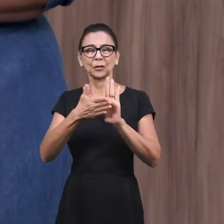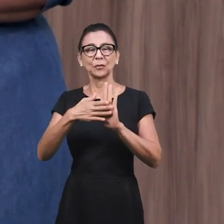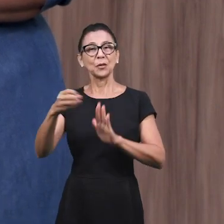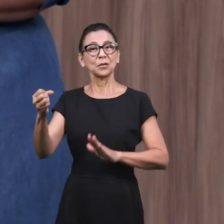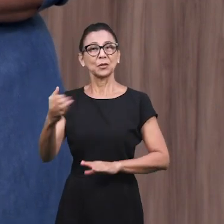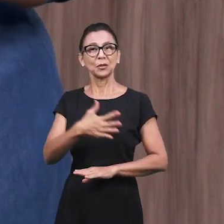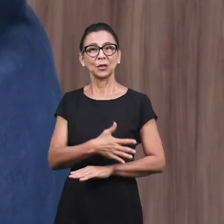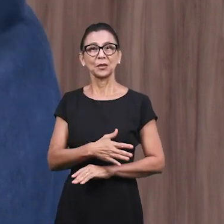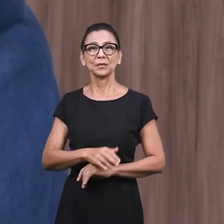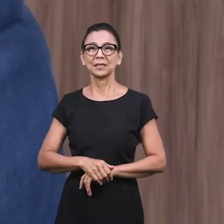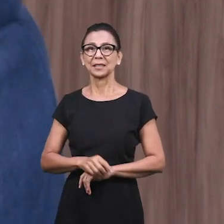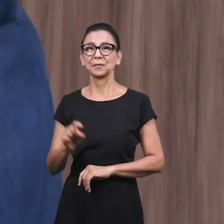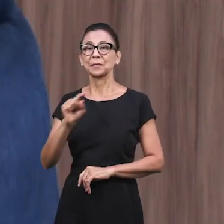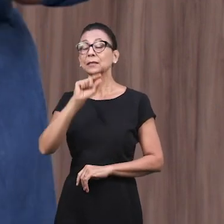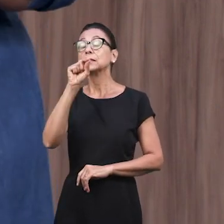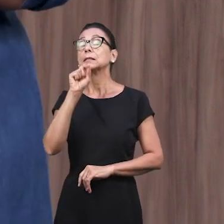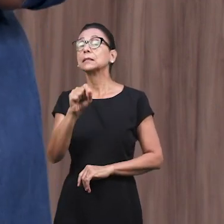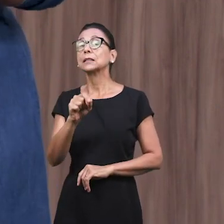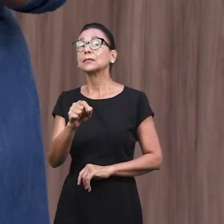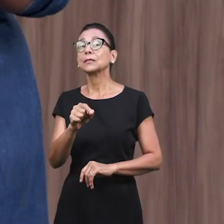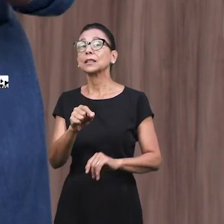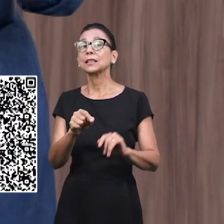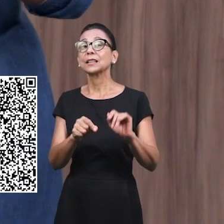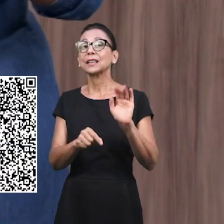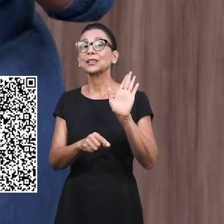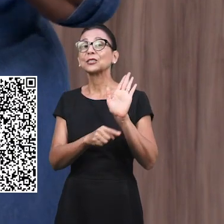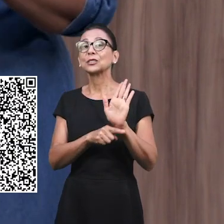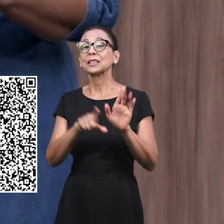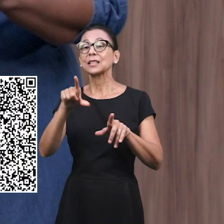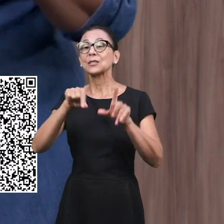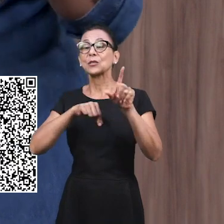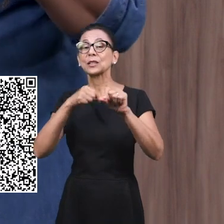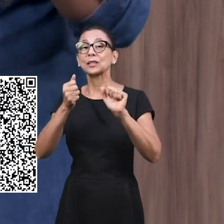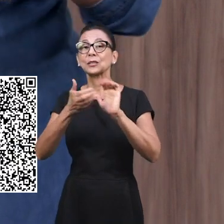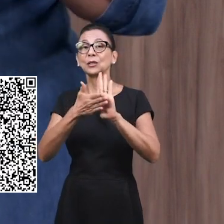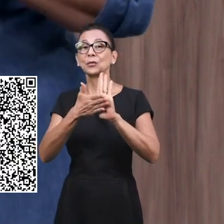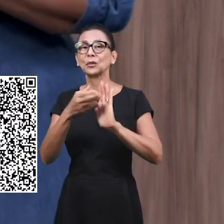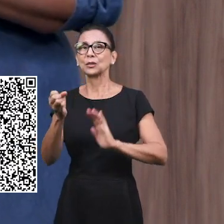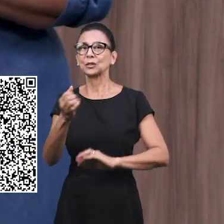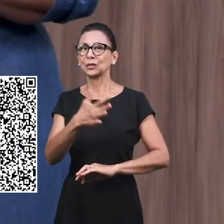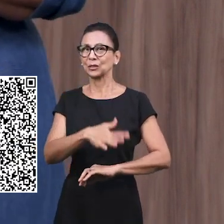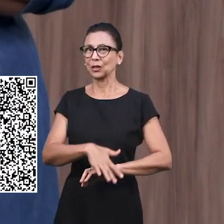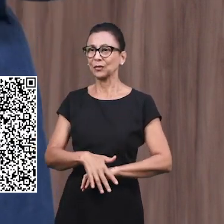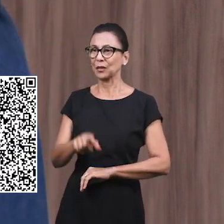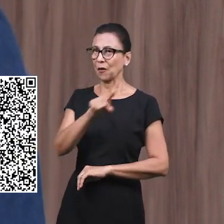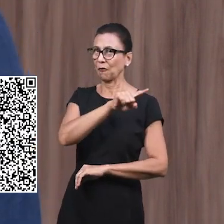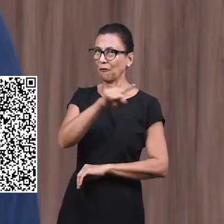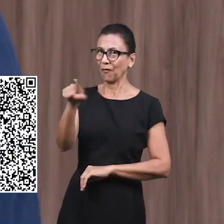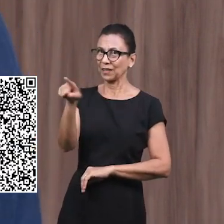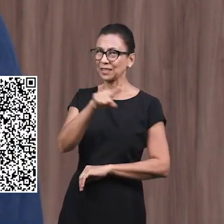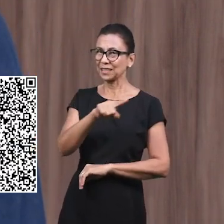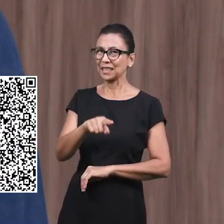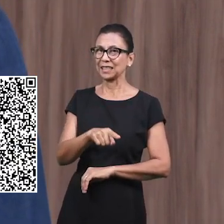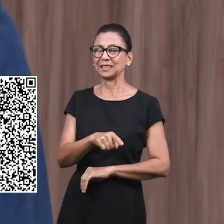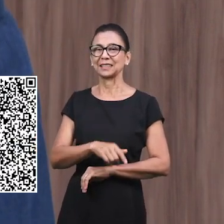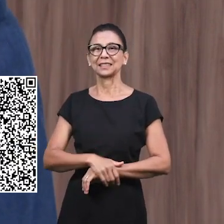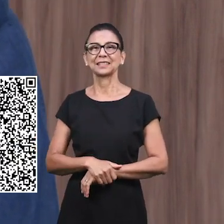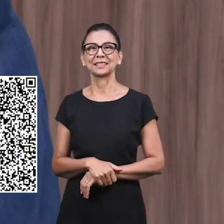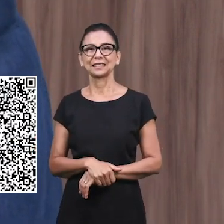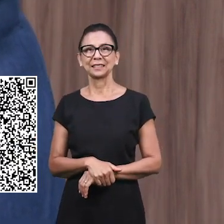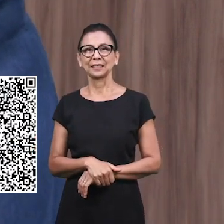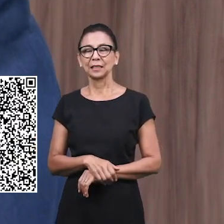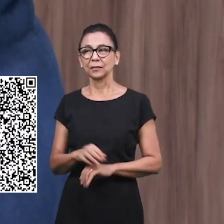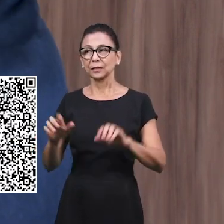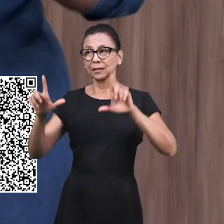à choisir vous-même. Je veux beaucoup parler et interagir avec vous. Vous voyez à l'écran